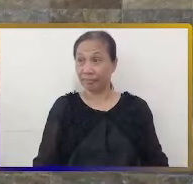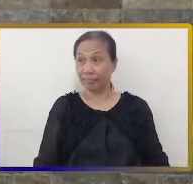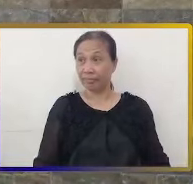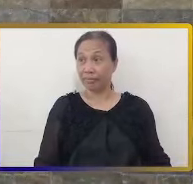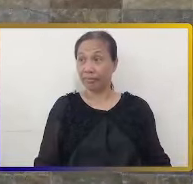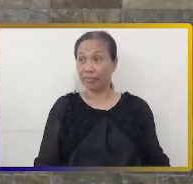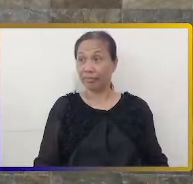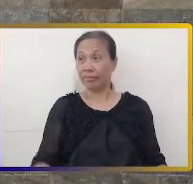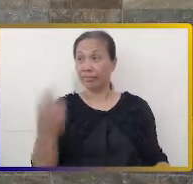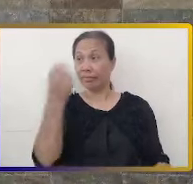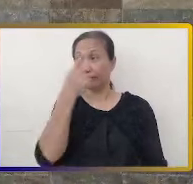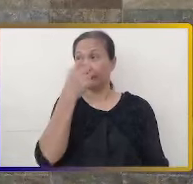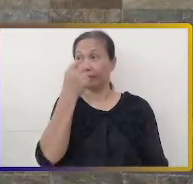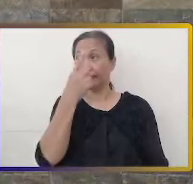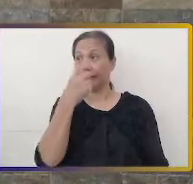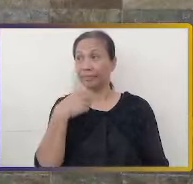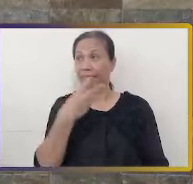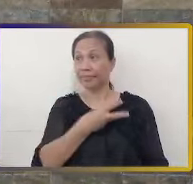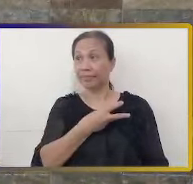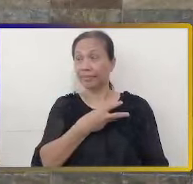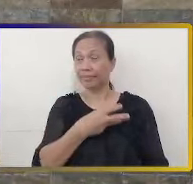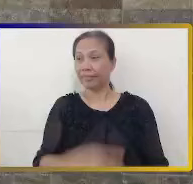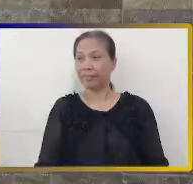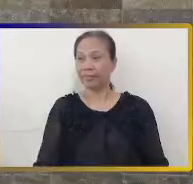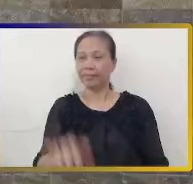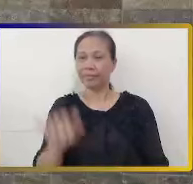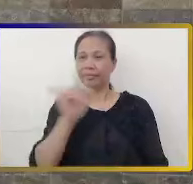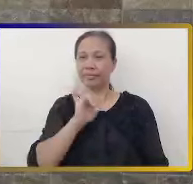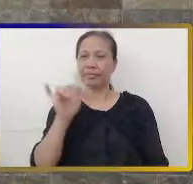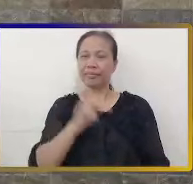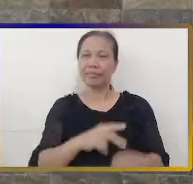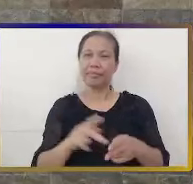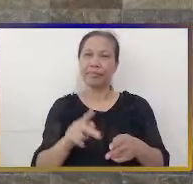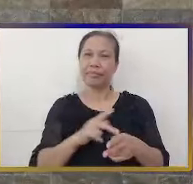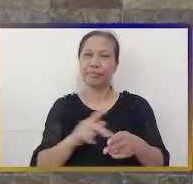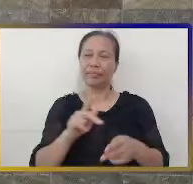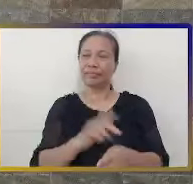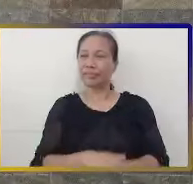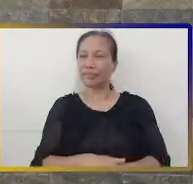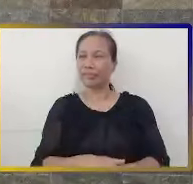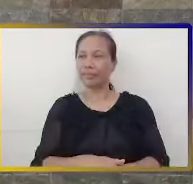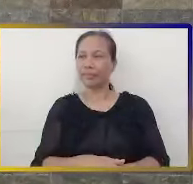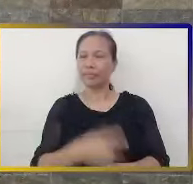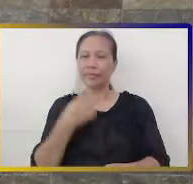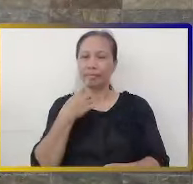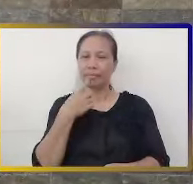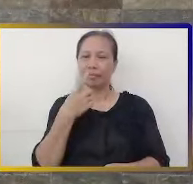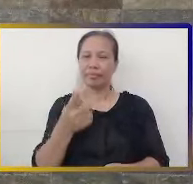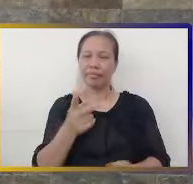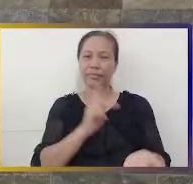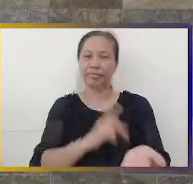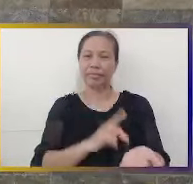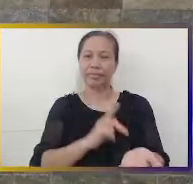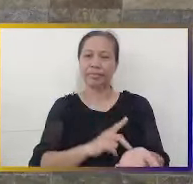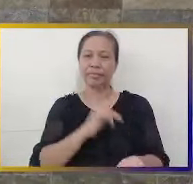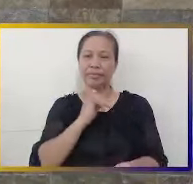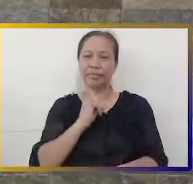so naunawaan niyo na po same principle so ang sinasabi lang ni Paul